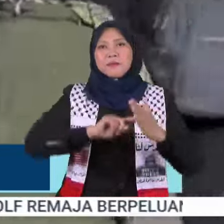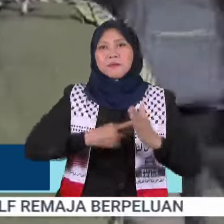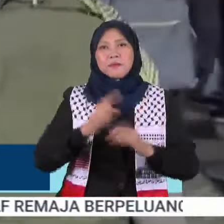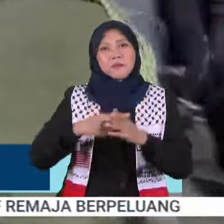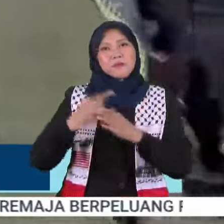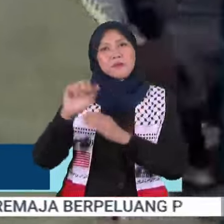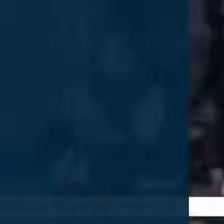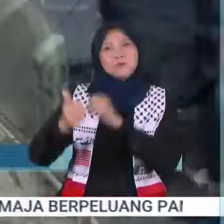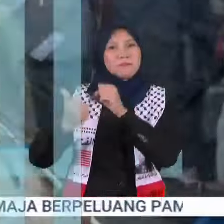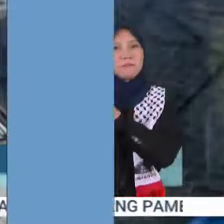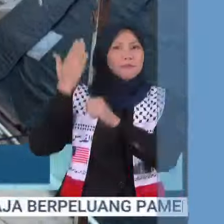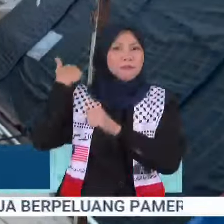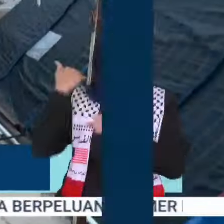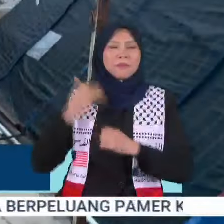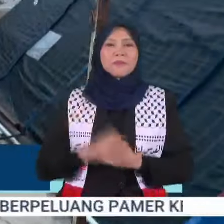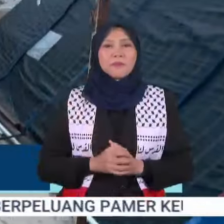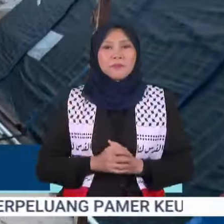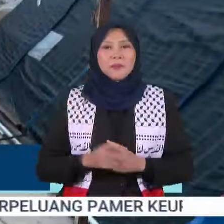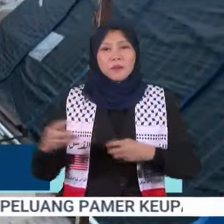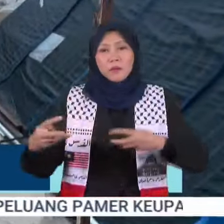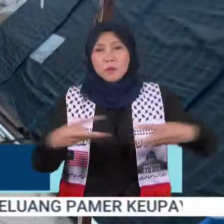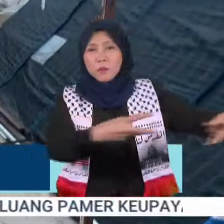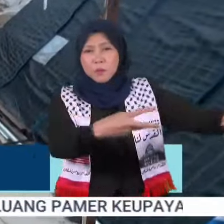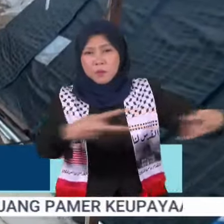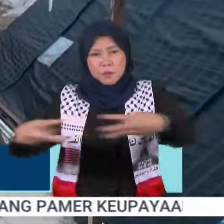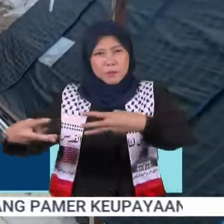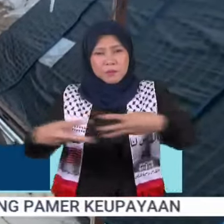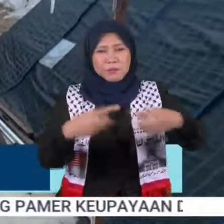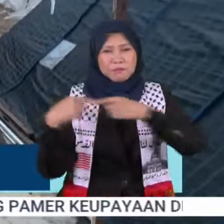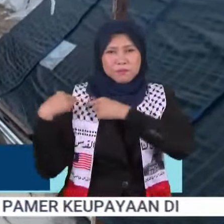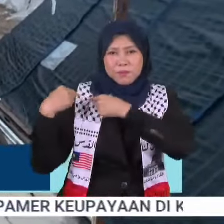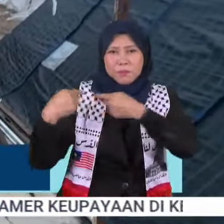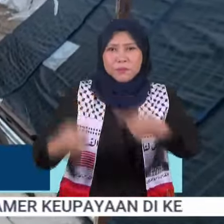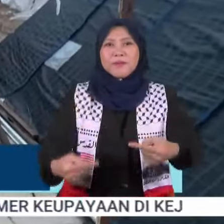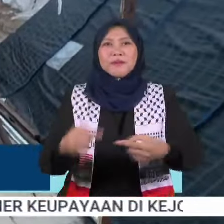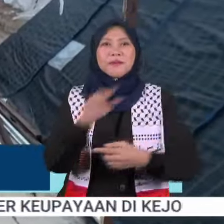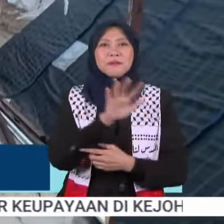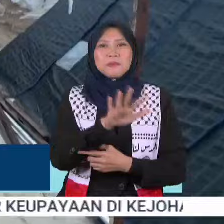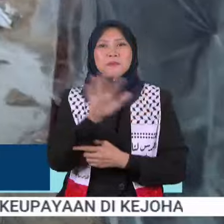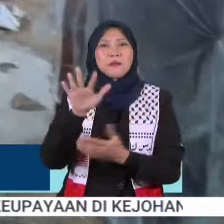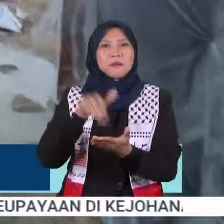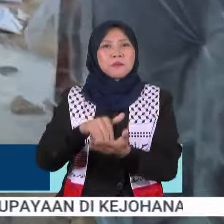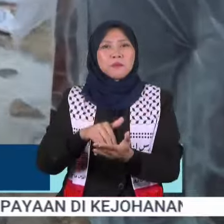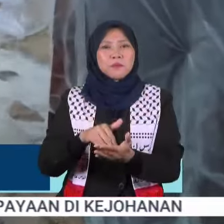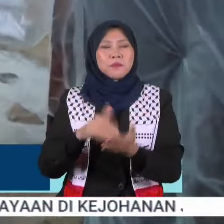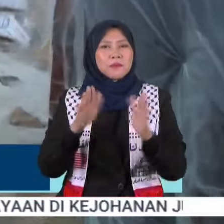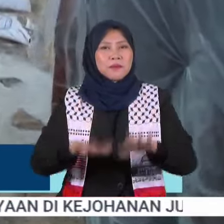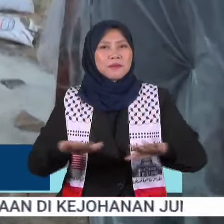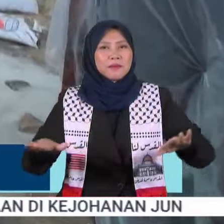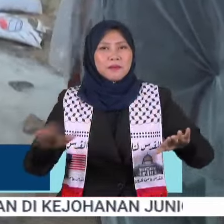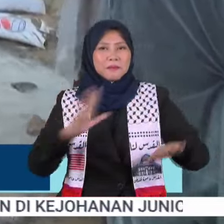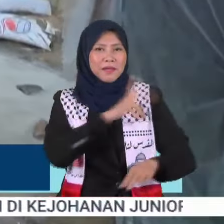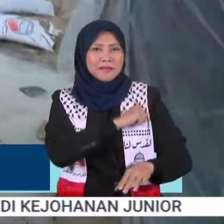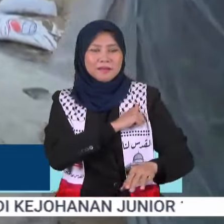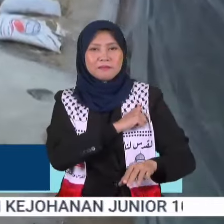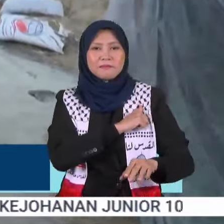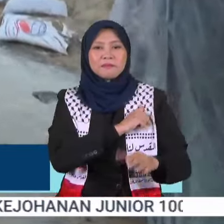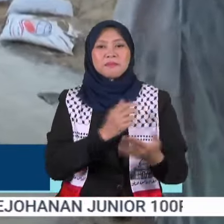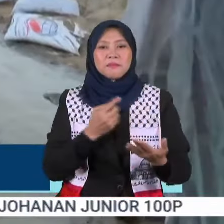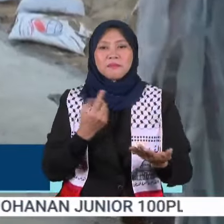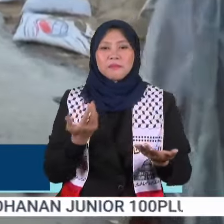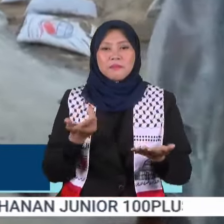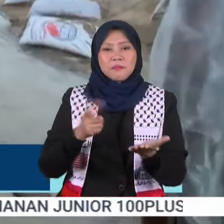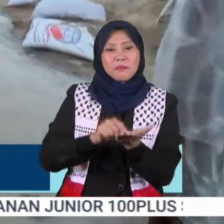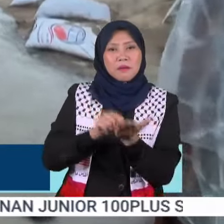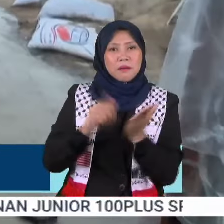lalu. Serangan berterusan rejim Israel menyebabkan 25,000 kanak-kanak Palestin yatim piatu. Agensi berita